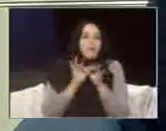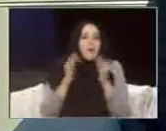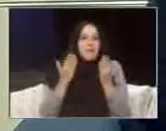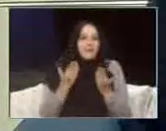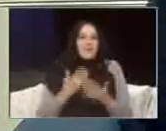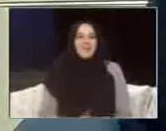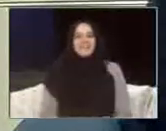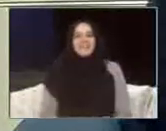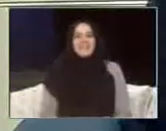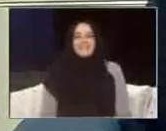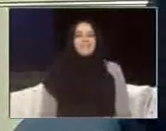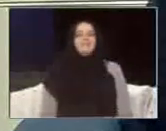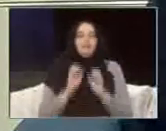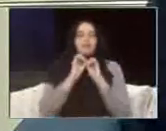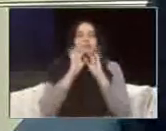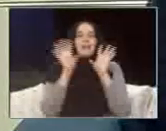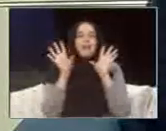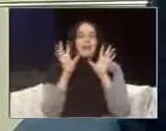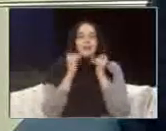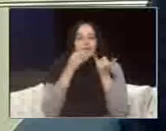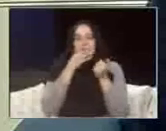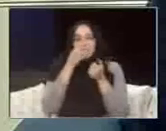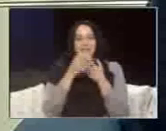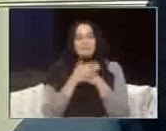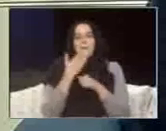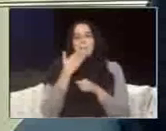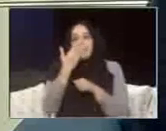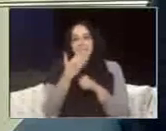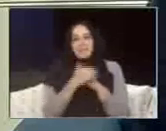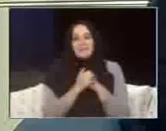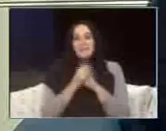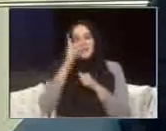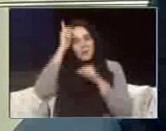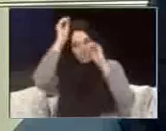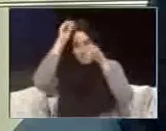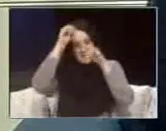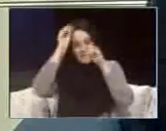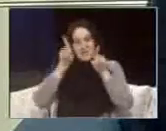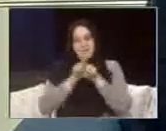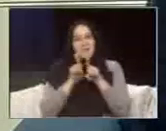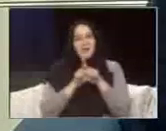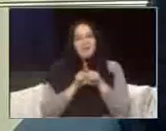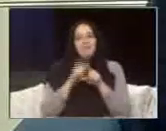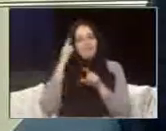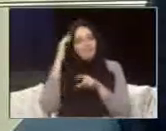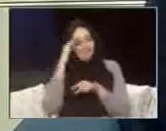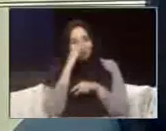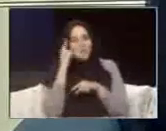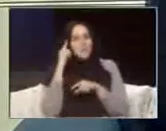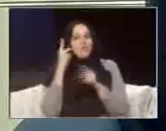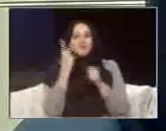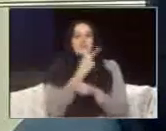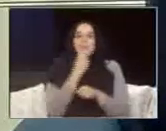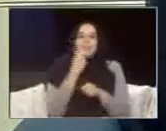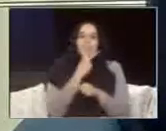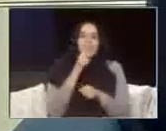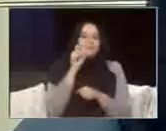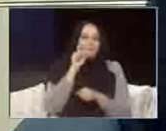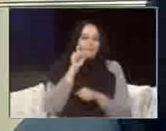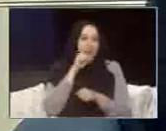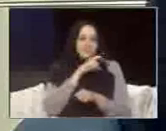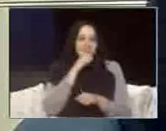ساجده. واضح ان شاء الله. صحة. شكرا مع السلامة. بارك الله فيك وسلامي للشيوخ بكل. الله يبارك فيك بارك